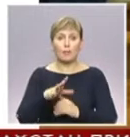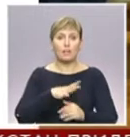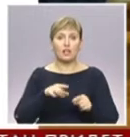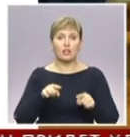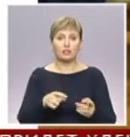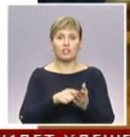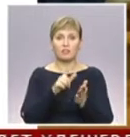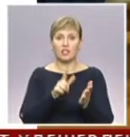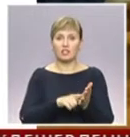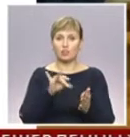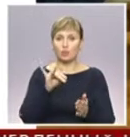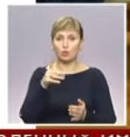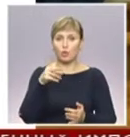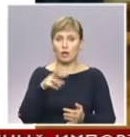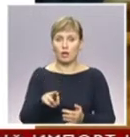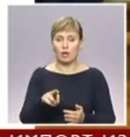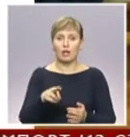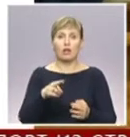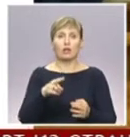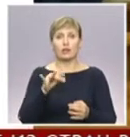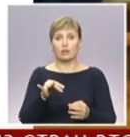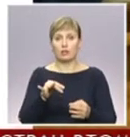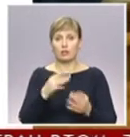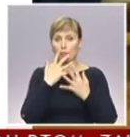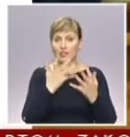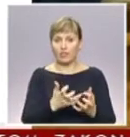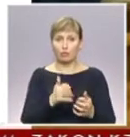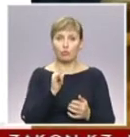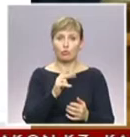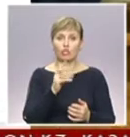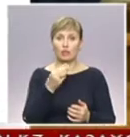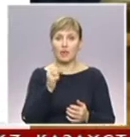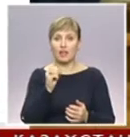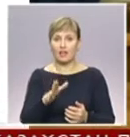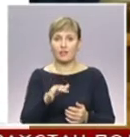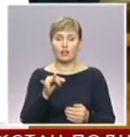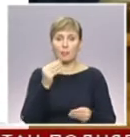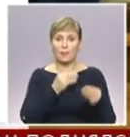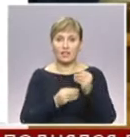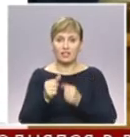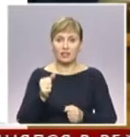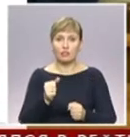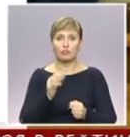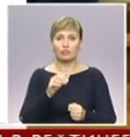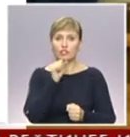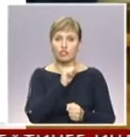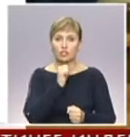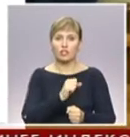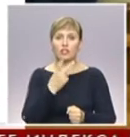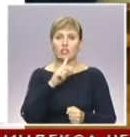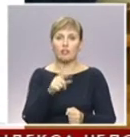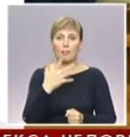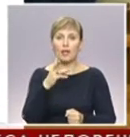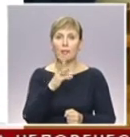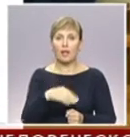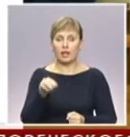был арестован 17 июля этого года по предъявленному обвинению укажи боевую его подельникам вменяется хищение двух